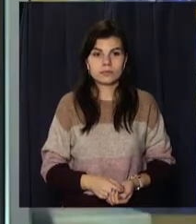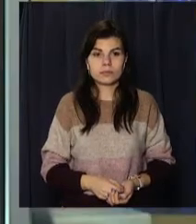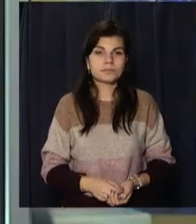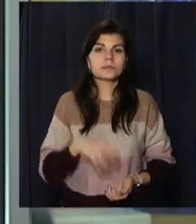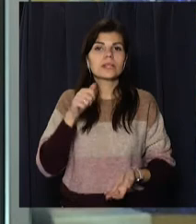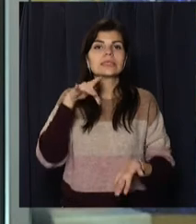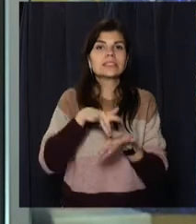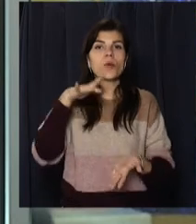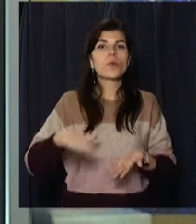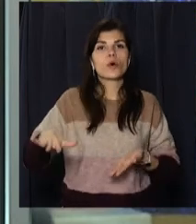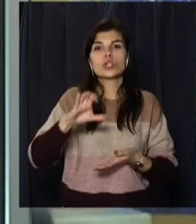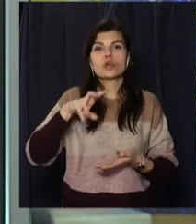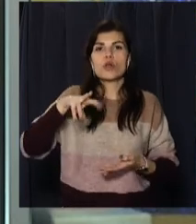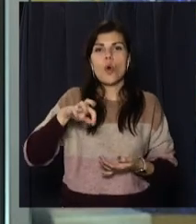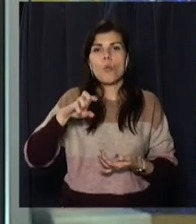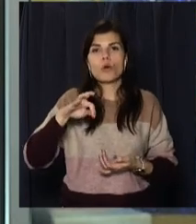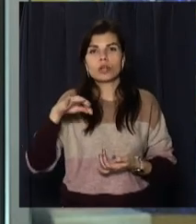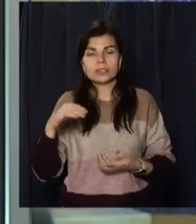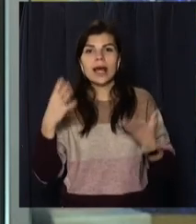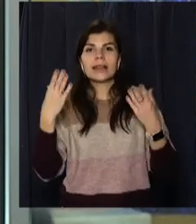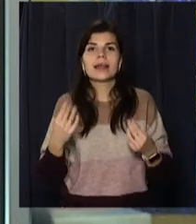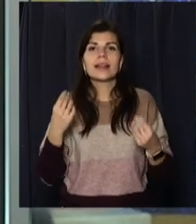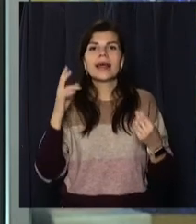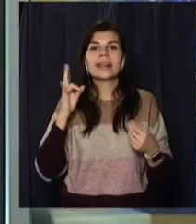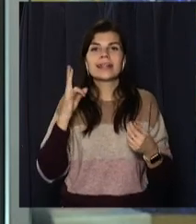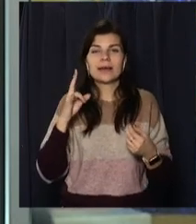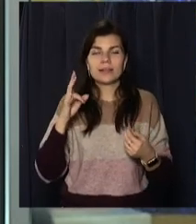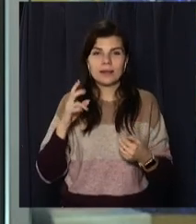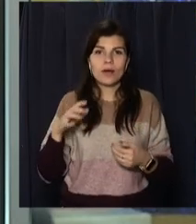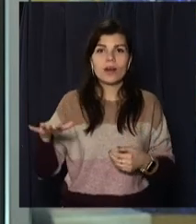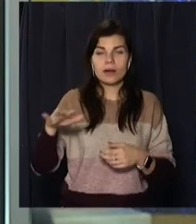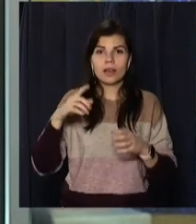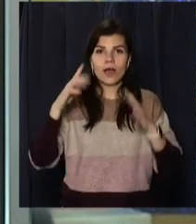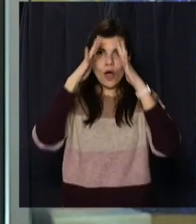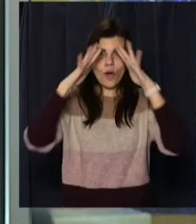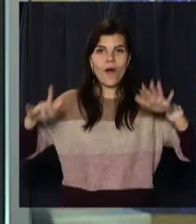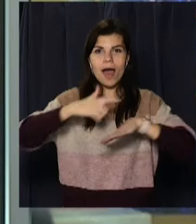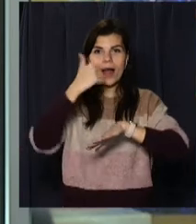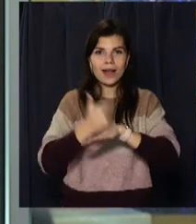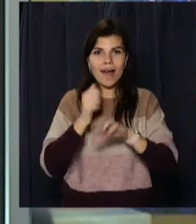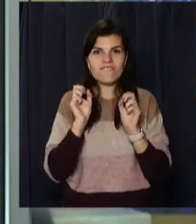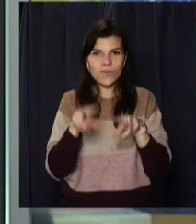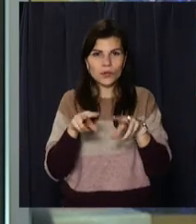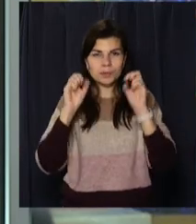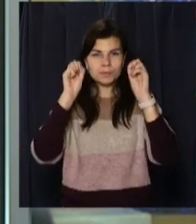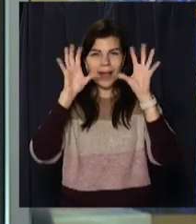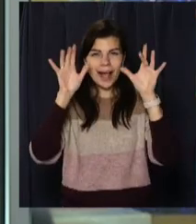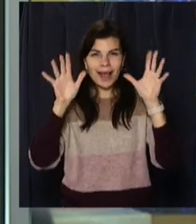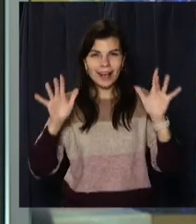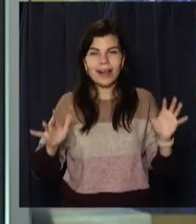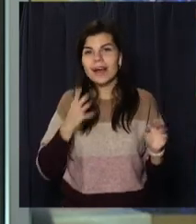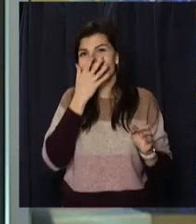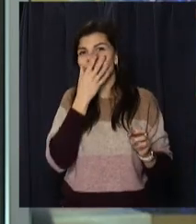На центральній площі Слобожанського у День Святого Миколая традиційно засвітили головну ялинку громади. Запалити